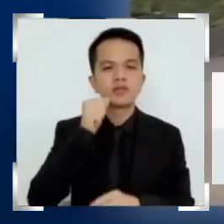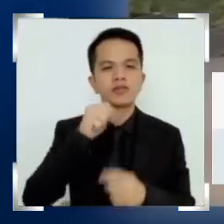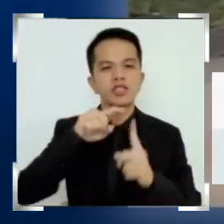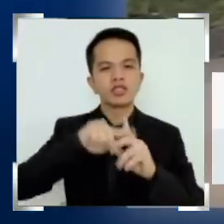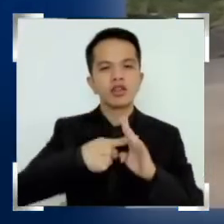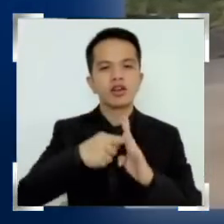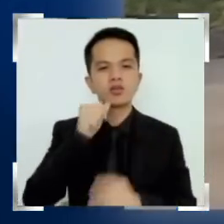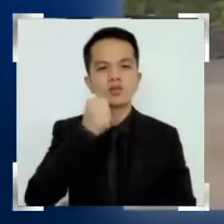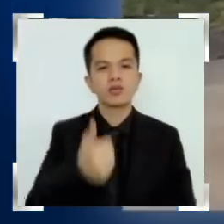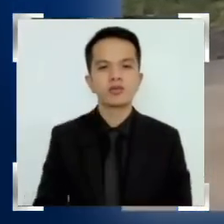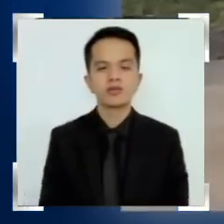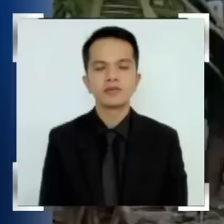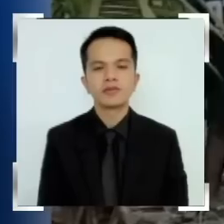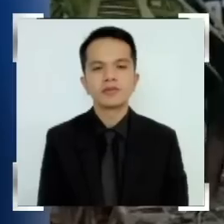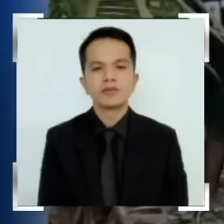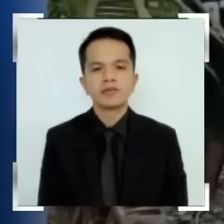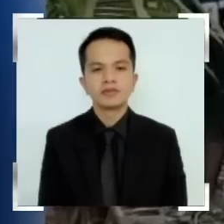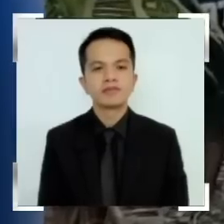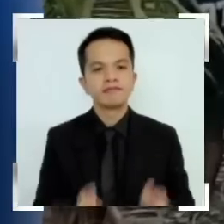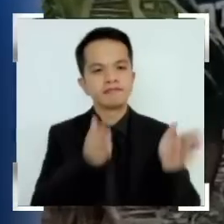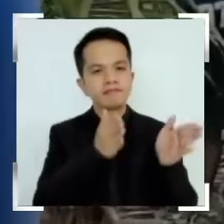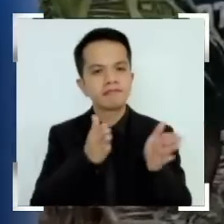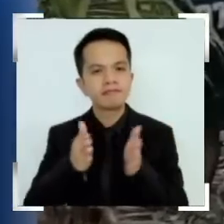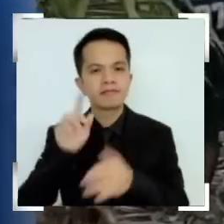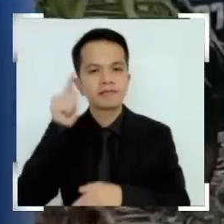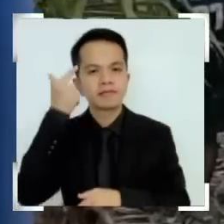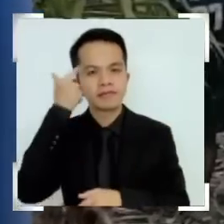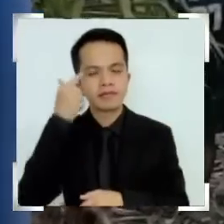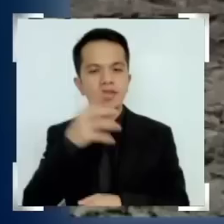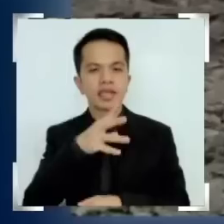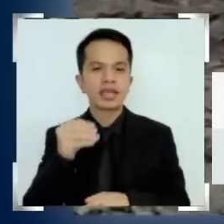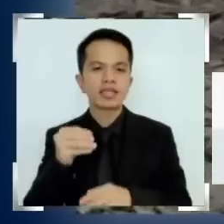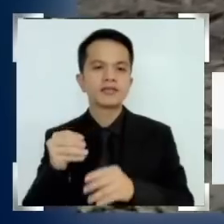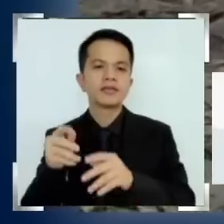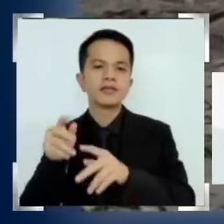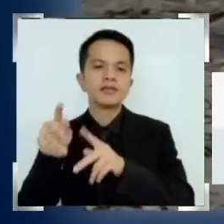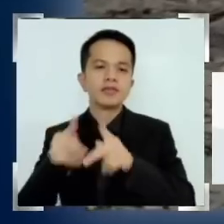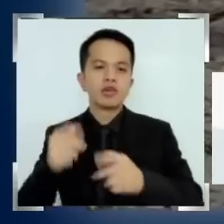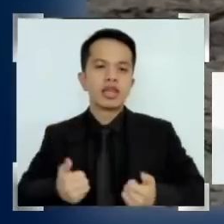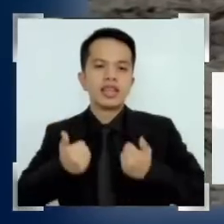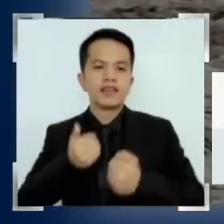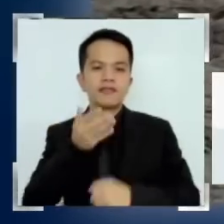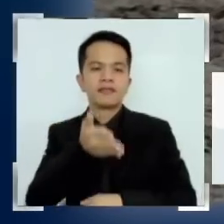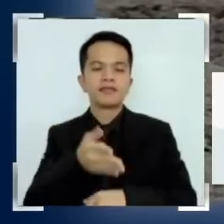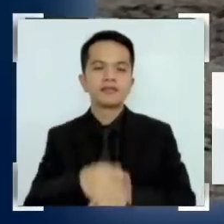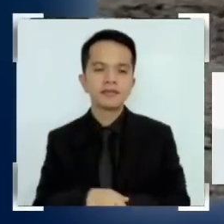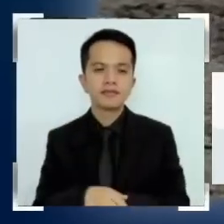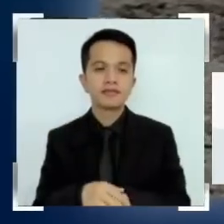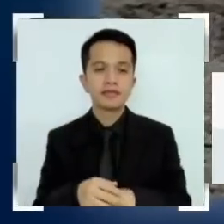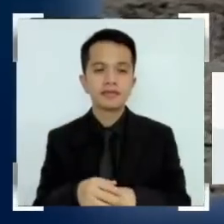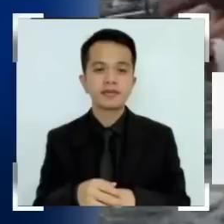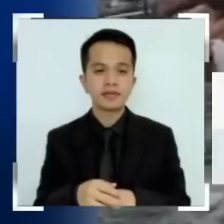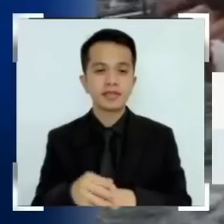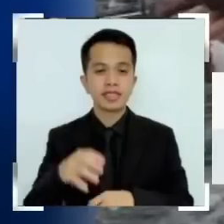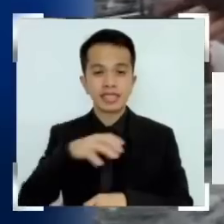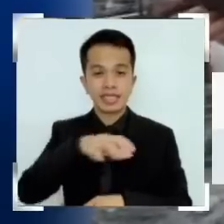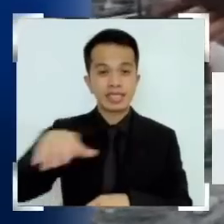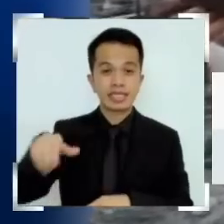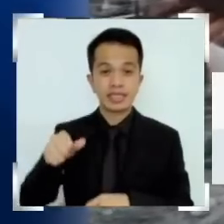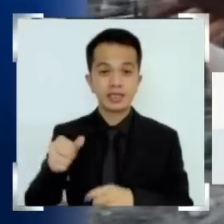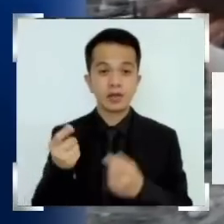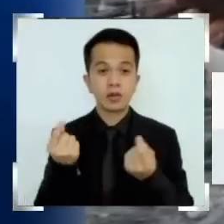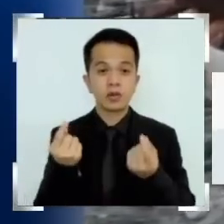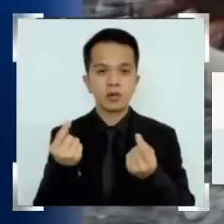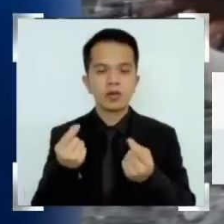Naghahandaan ang gobyerno, maging ang mga residente. Sa bayan ng Kalaya na isang area of concern sa Cagayan, nagtulong-tulong ang mga